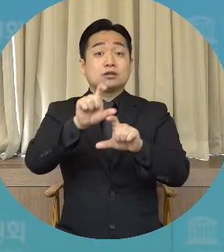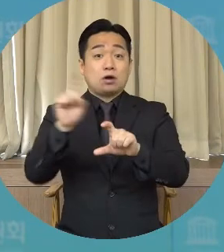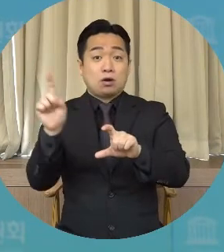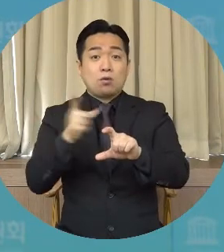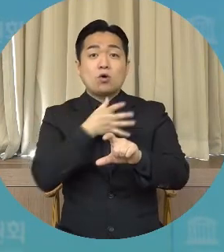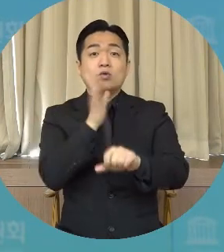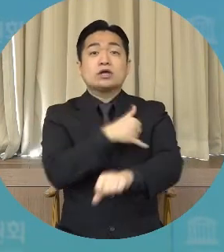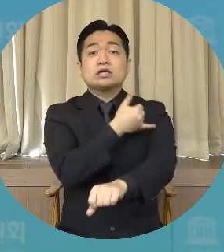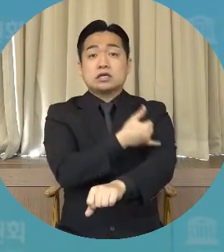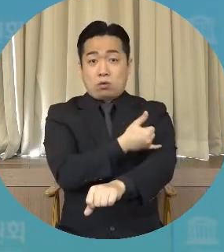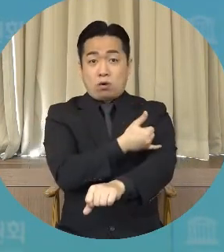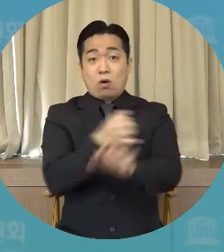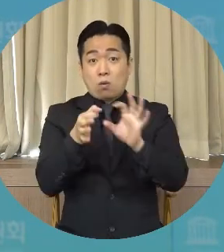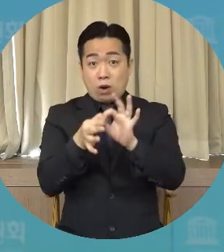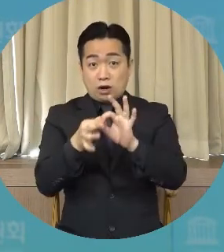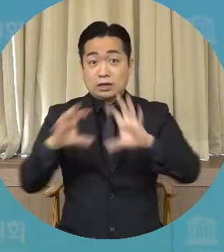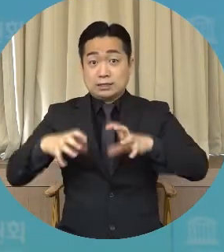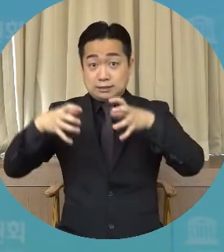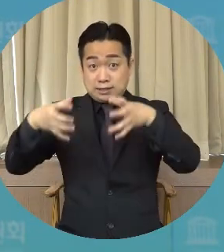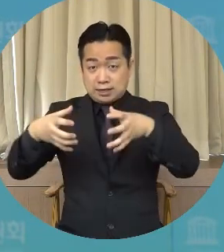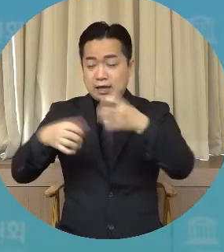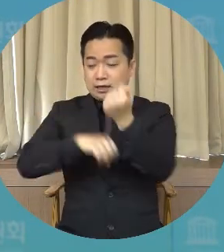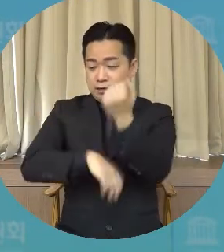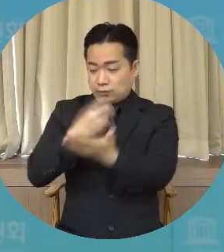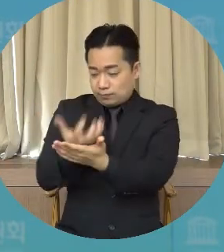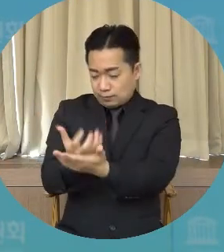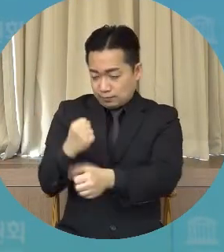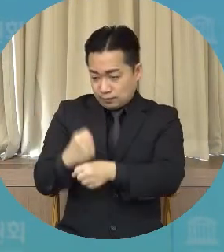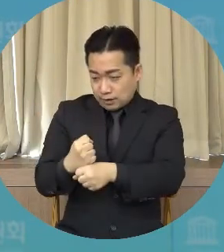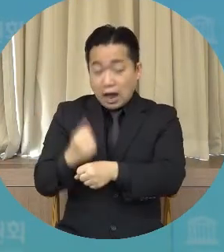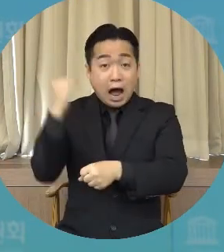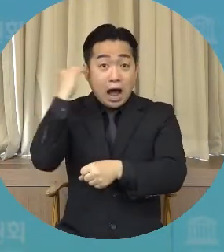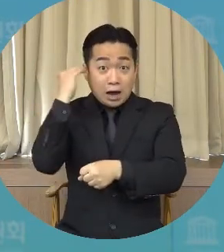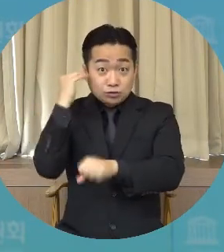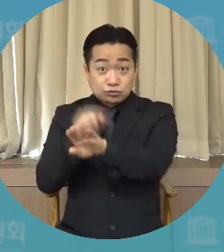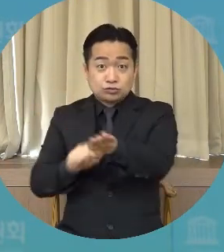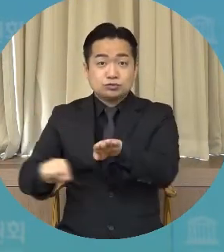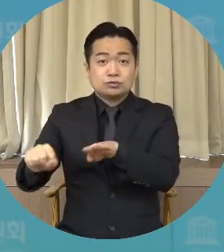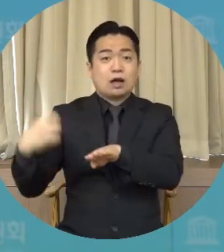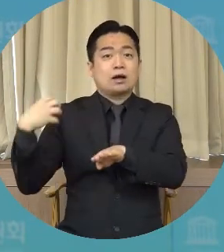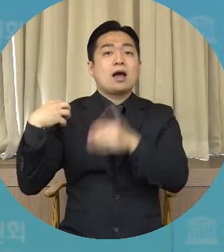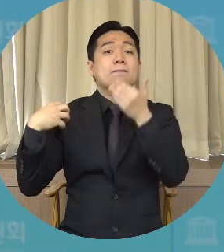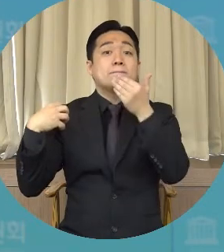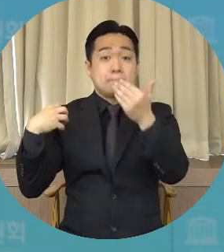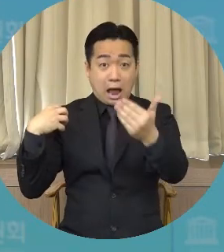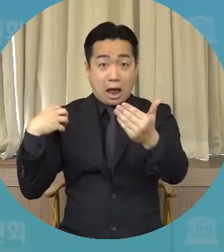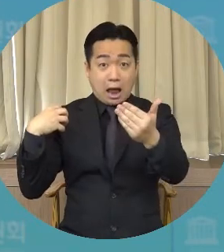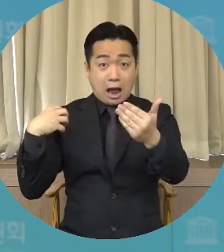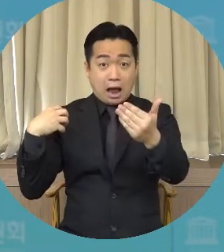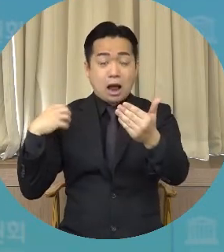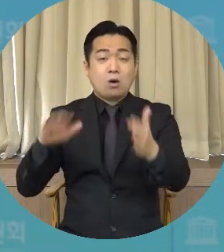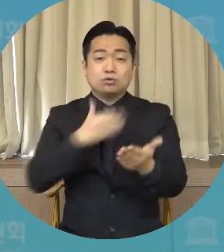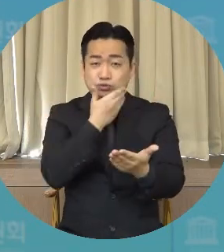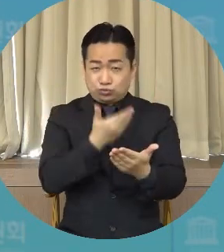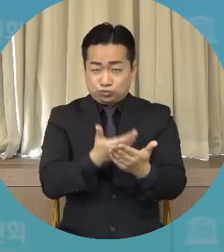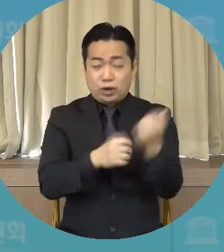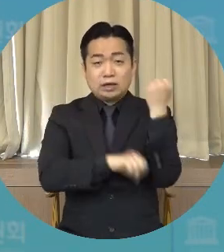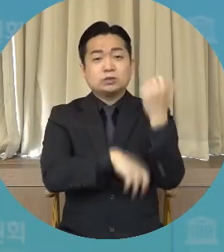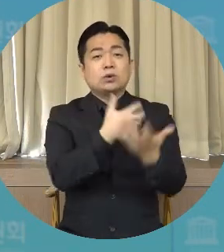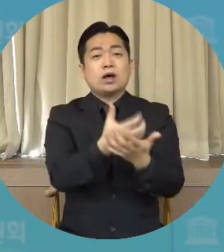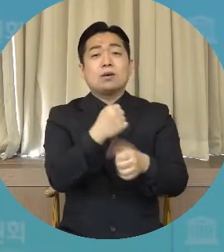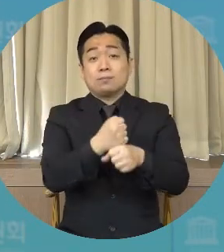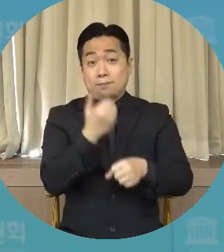글로벌 규범 형성에 대한민국이 주도적인 역할을 할 수 있도록 하는 중요한 토대가 될